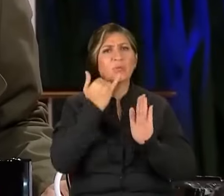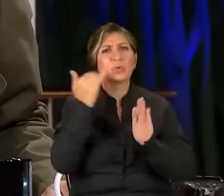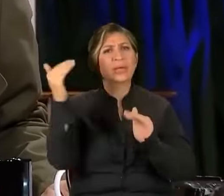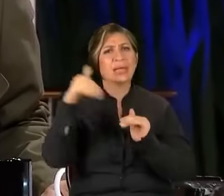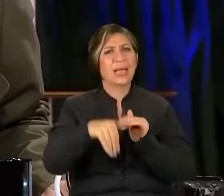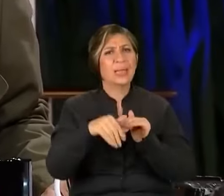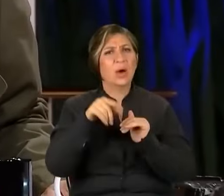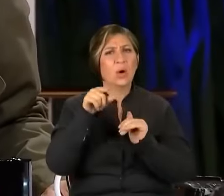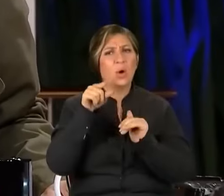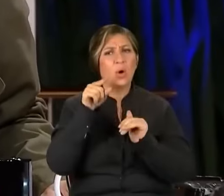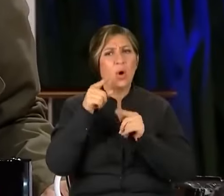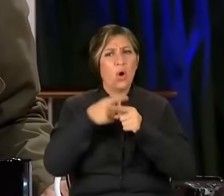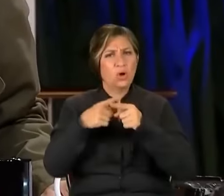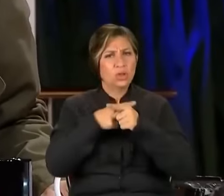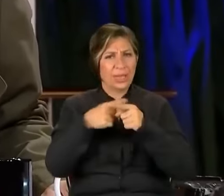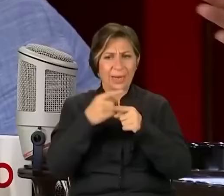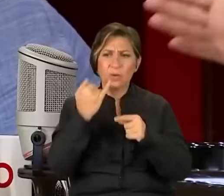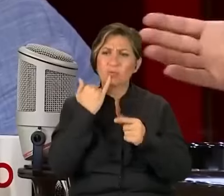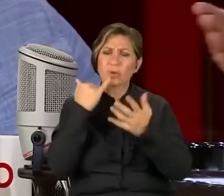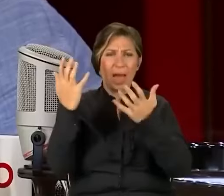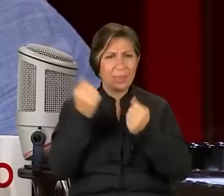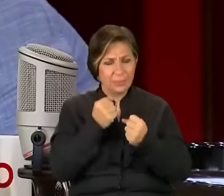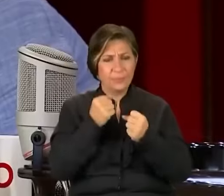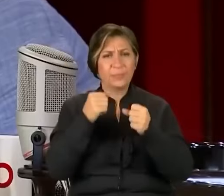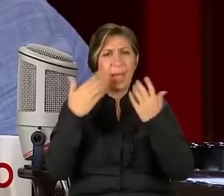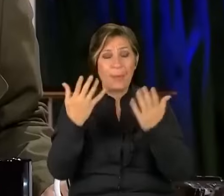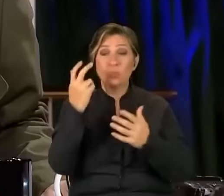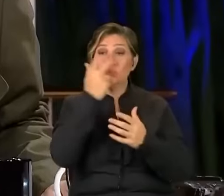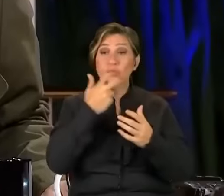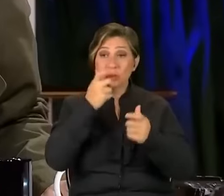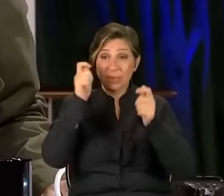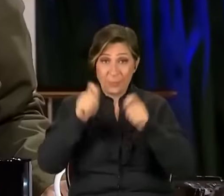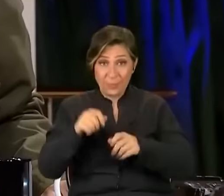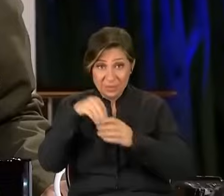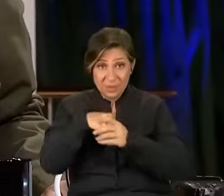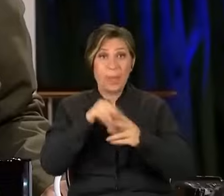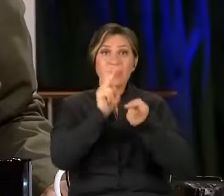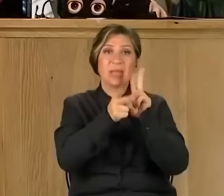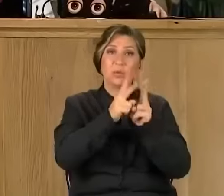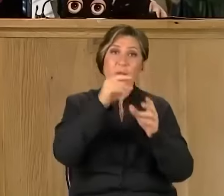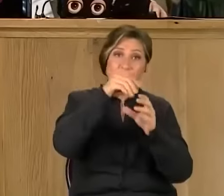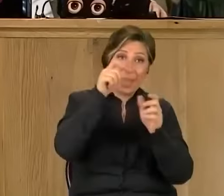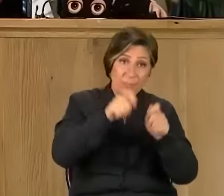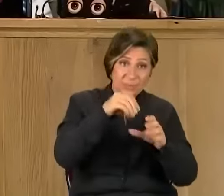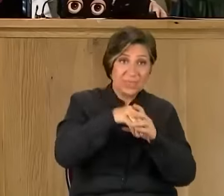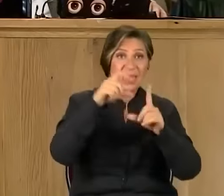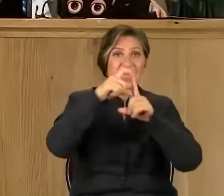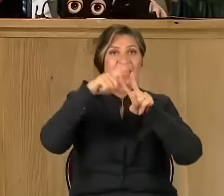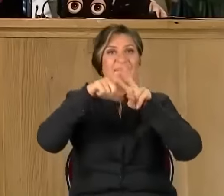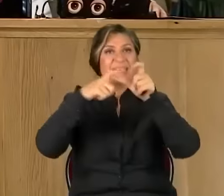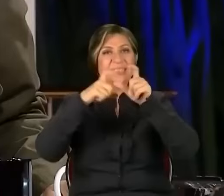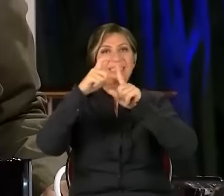olarak aldım. O ortakları da konuk olarak aldım. Hem müzik yapılanması içinde, hem tiyatro yapılanması içinde. Bu